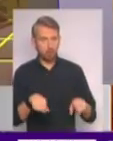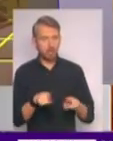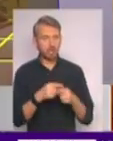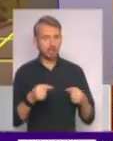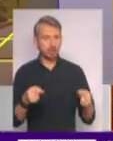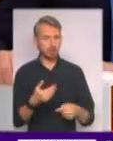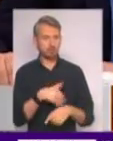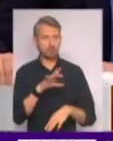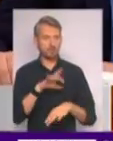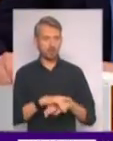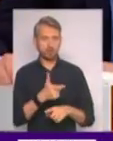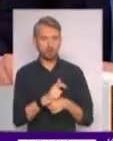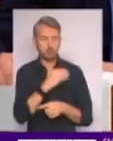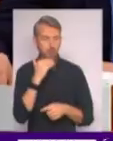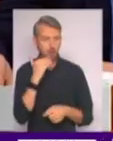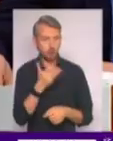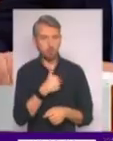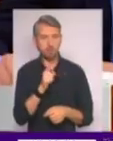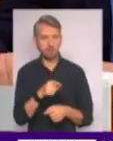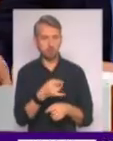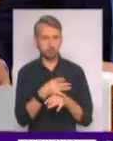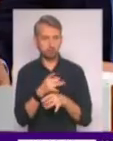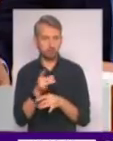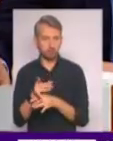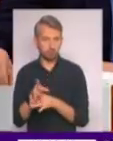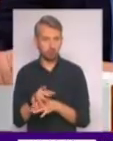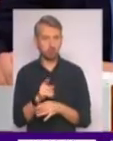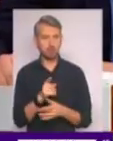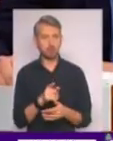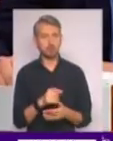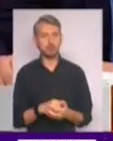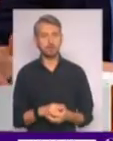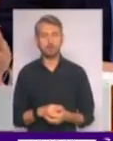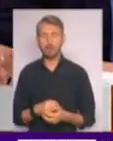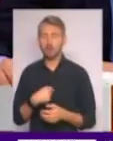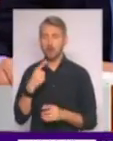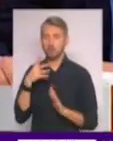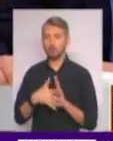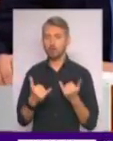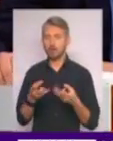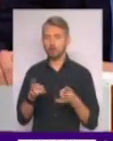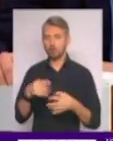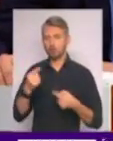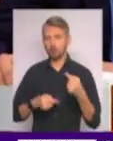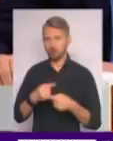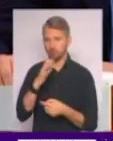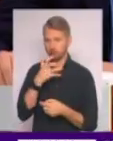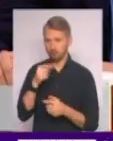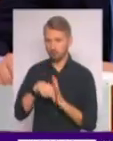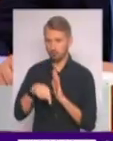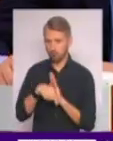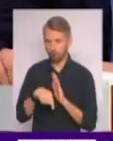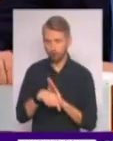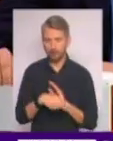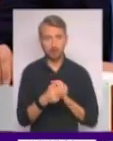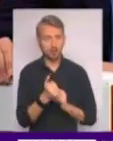ми виявили дуже багато, ми їх відсіяли і відсікли від себе. Ну, тобто зараз, я так розумію, залишилися суперечки конструктивні. Конструктивні, абсолютно.